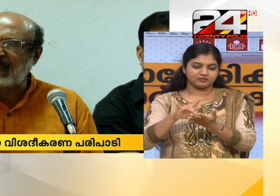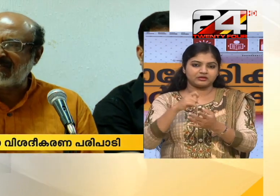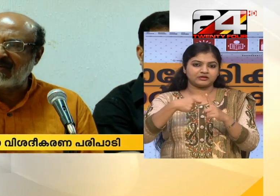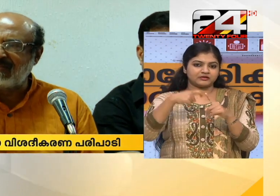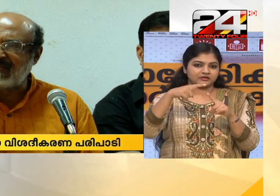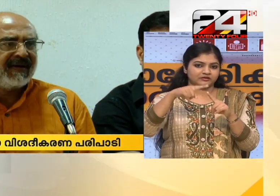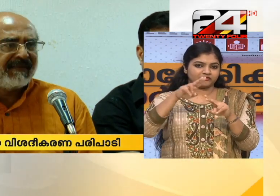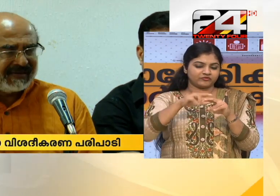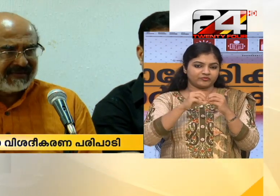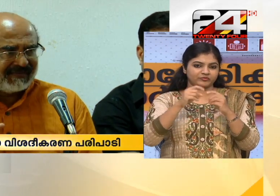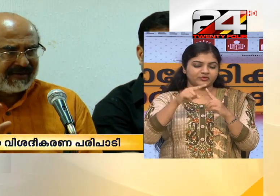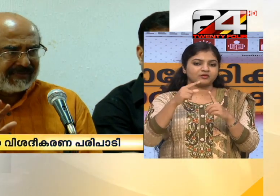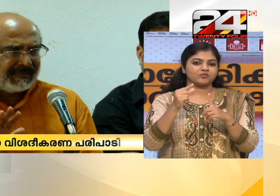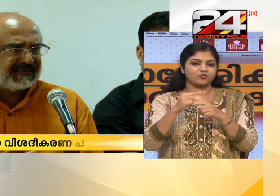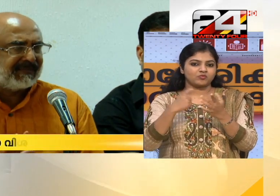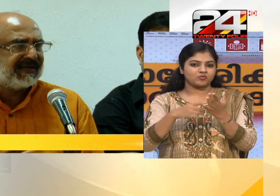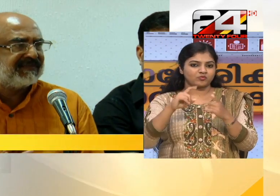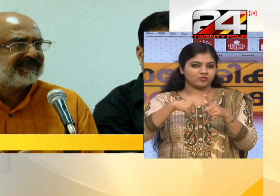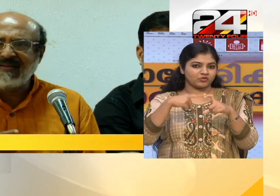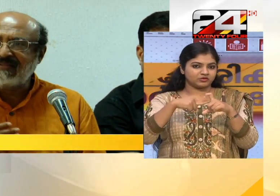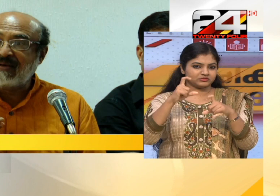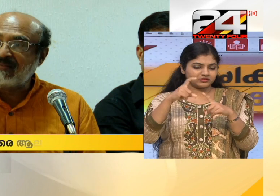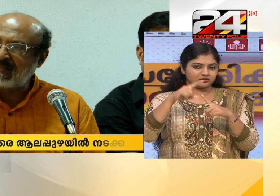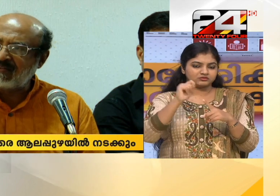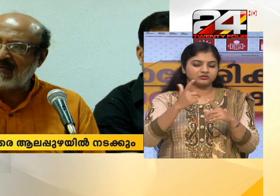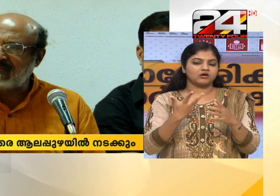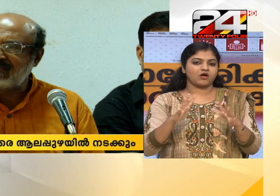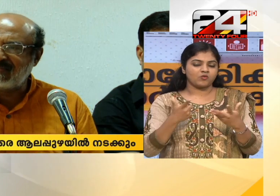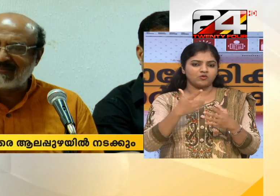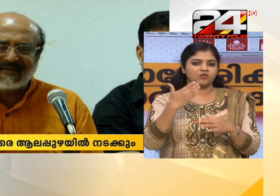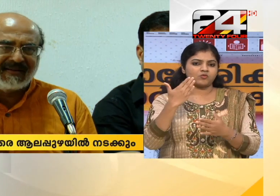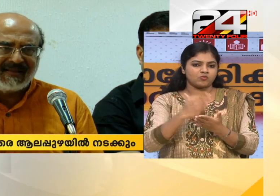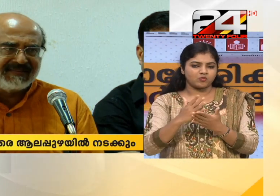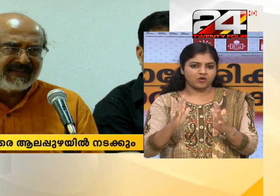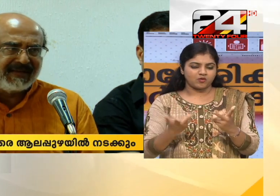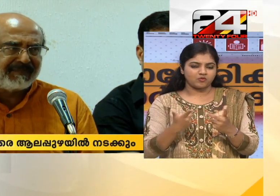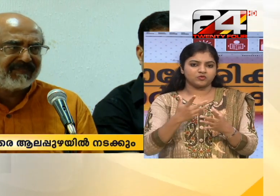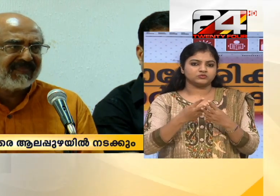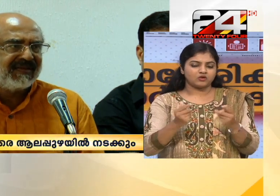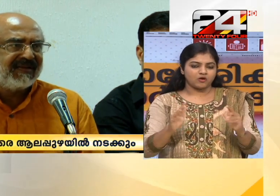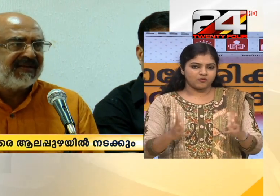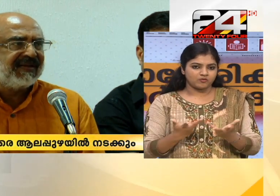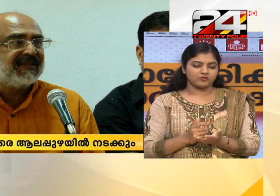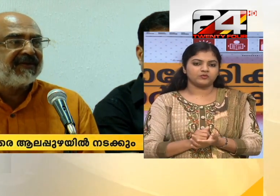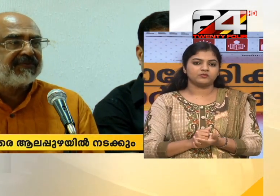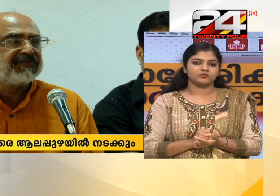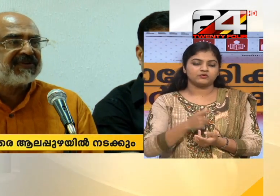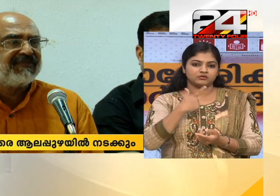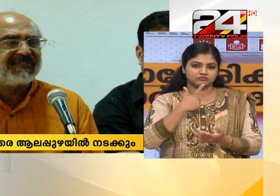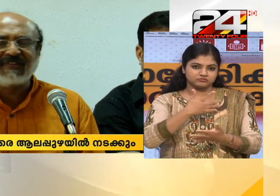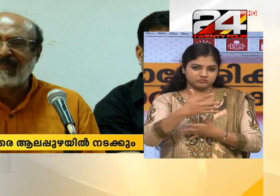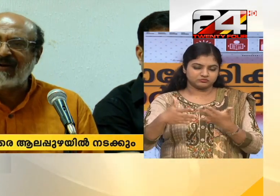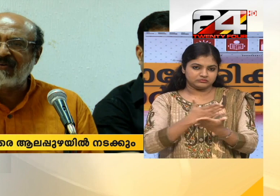കിഫ്ബി പ്രോജക്ടുകൾ അവയുടെ നിർവഹണം എത്രമാത്രമായി, എന്താണ് തടസ്സങ്ങൾ, അതെങ്ങനെ നീക്കം ചെയ്യാം എന്നതിനെ